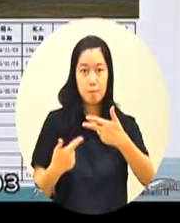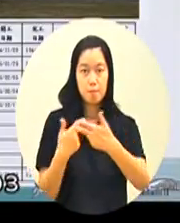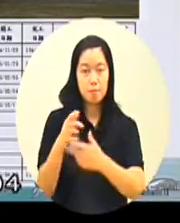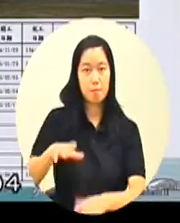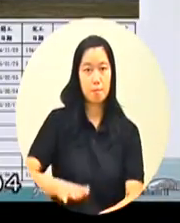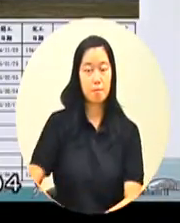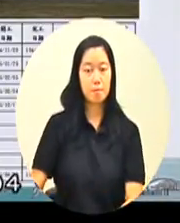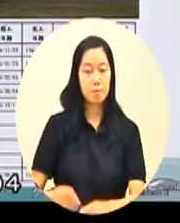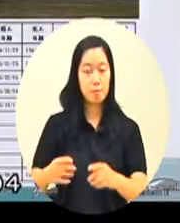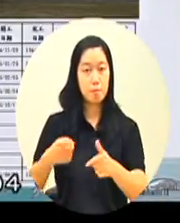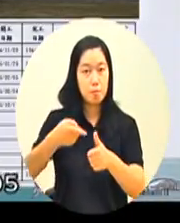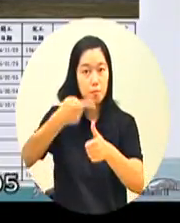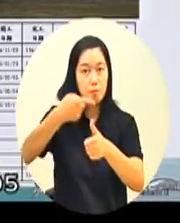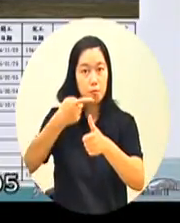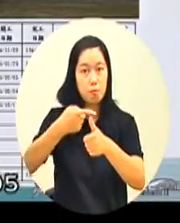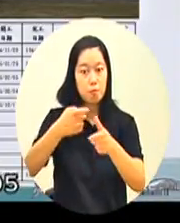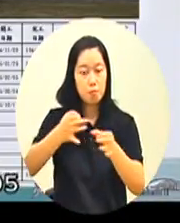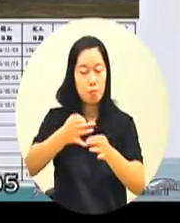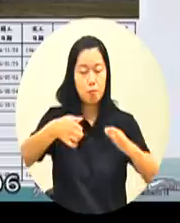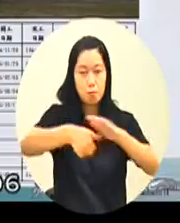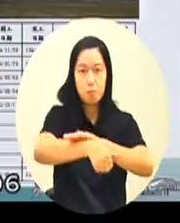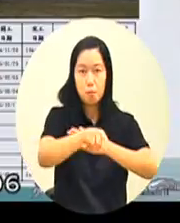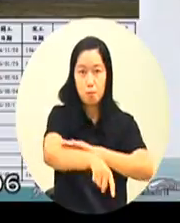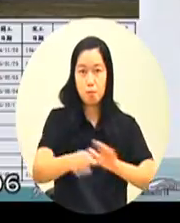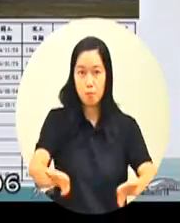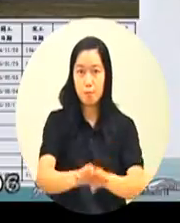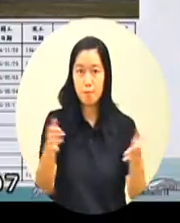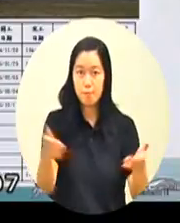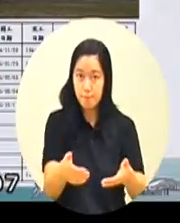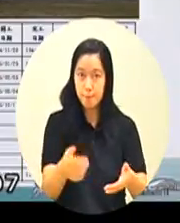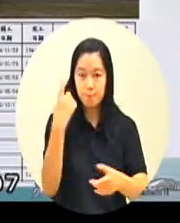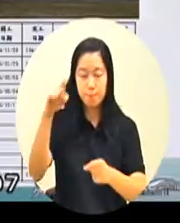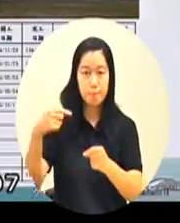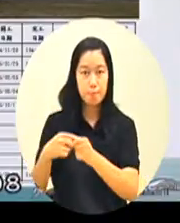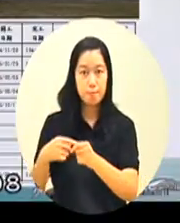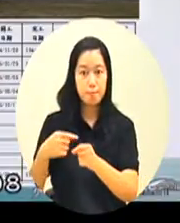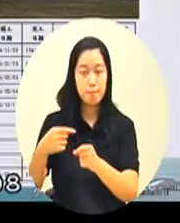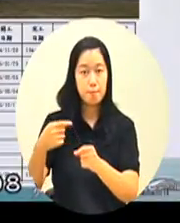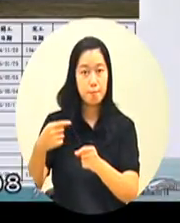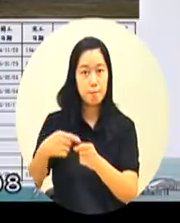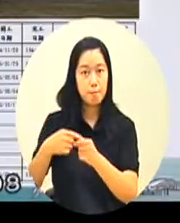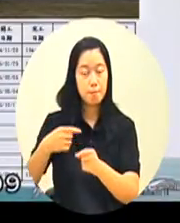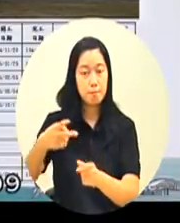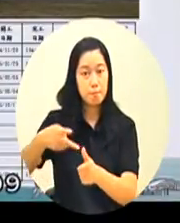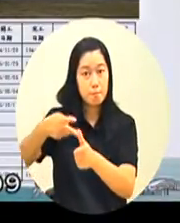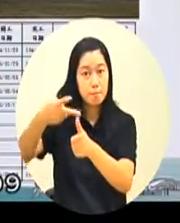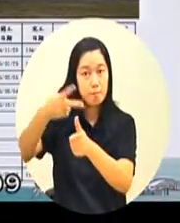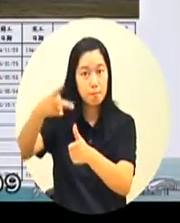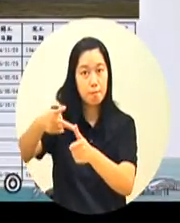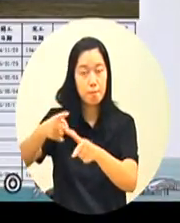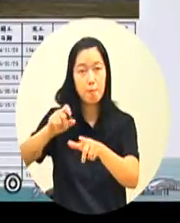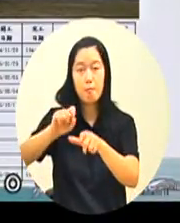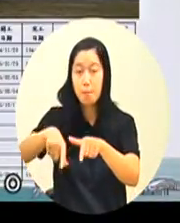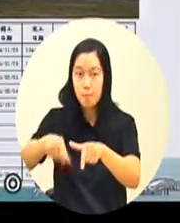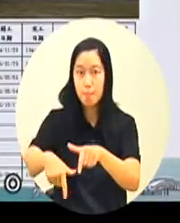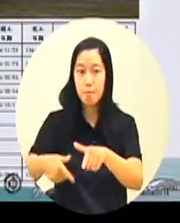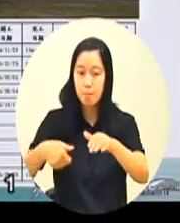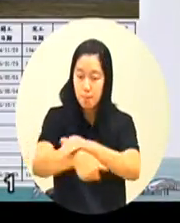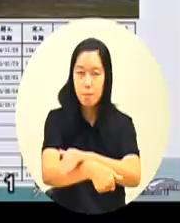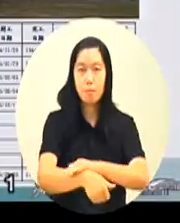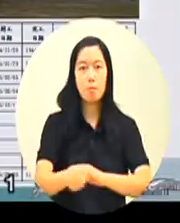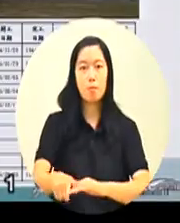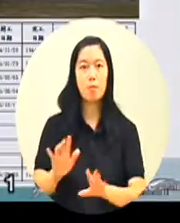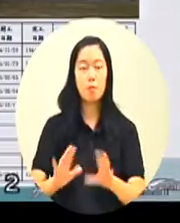厂商进驻开始动工，那明天会有第二家厂商会开始进驻动工。那个我们也预计